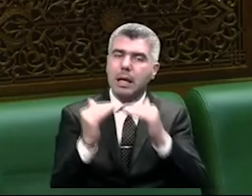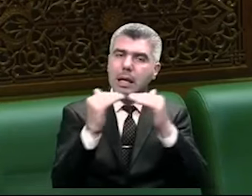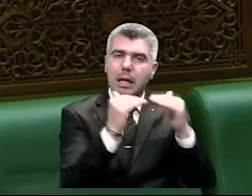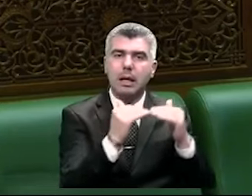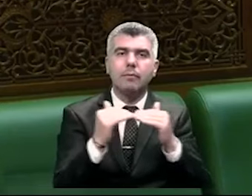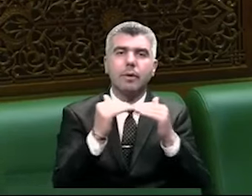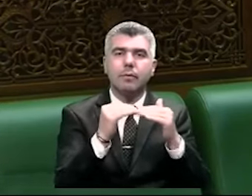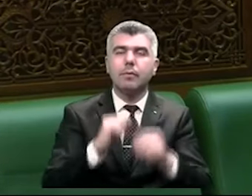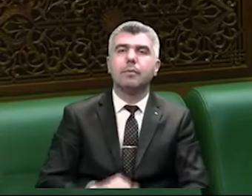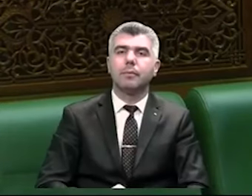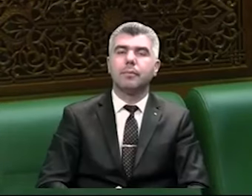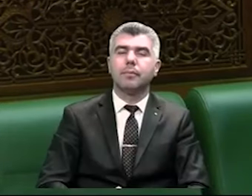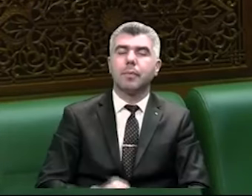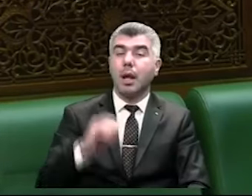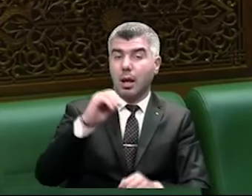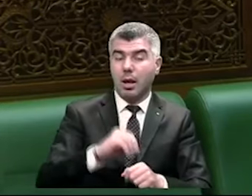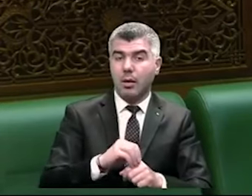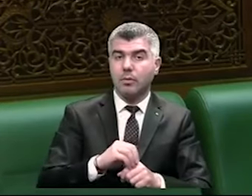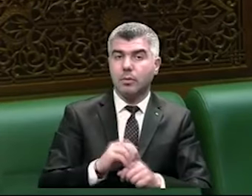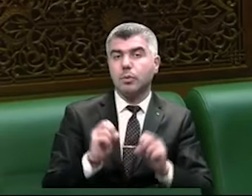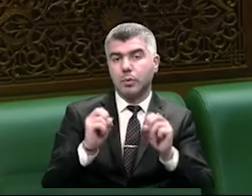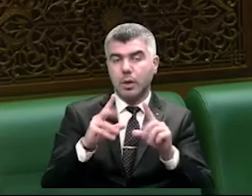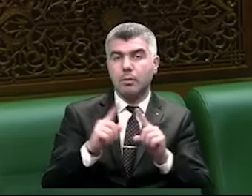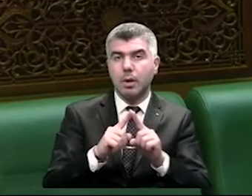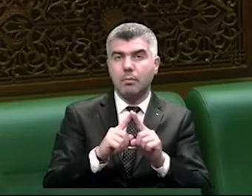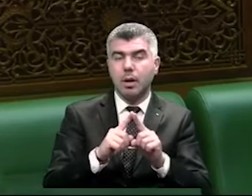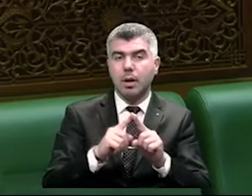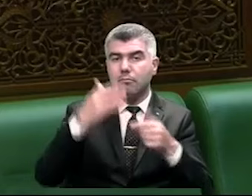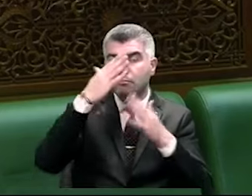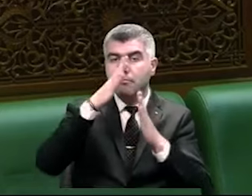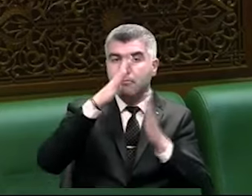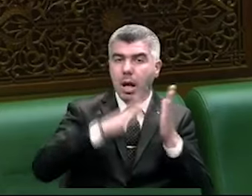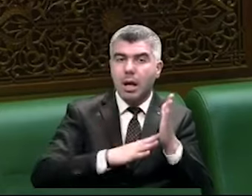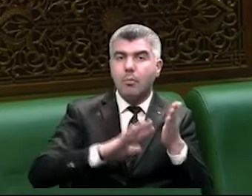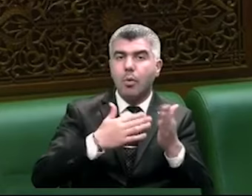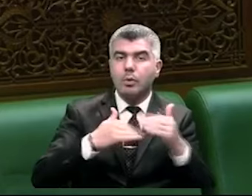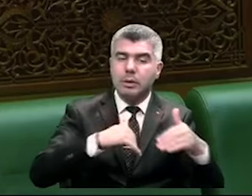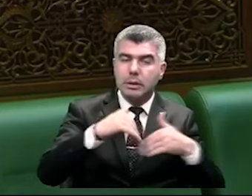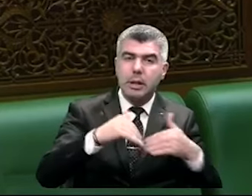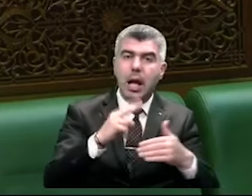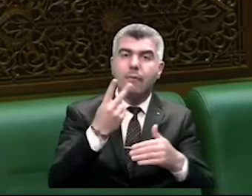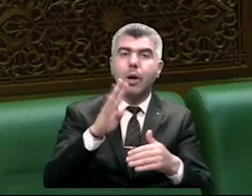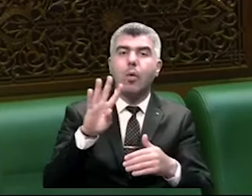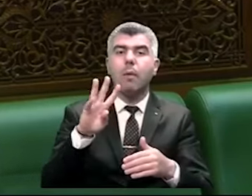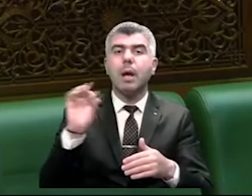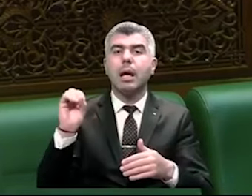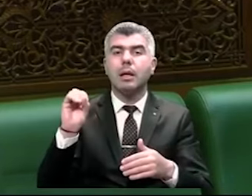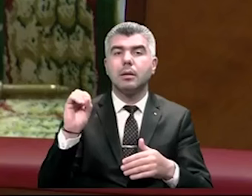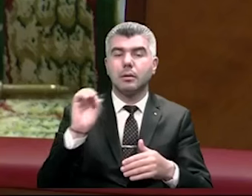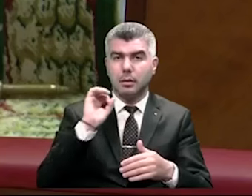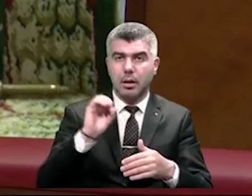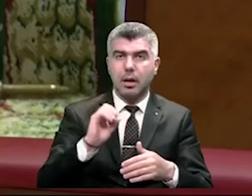هذا الاطار نتمن السيد الوزير ما اعلنتم عنه من تصميم وطني للبنيات التحتيه في افق 2040 ونثمن كذلك